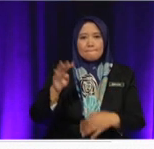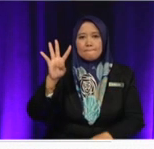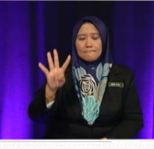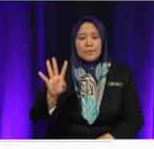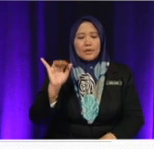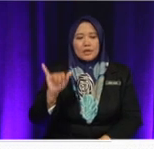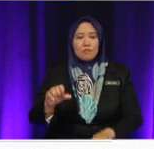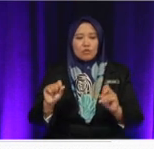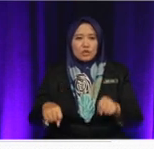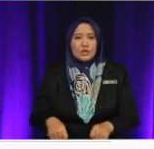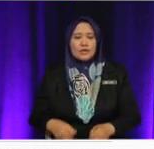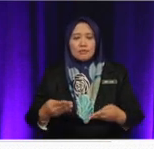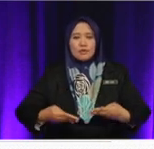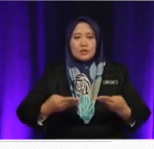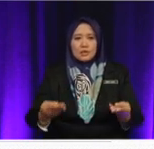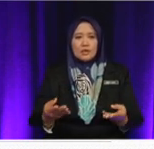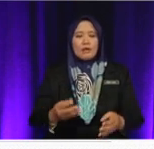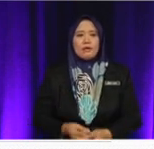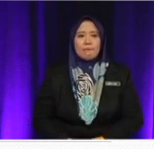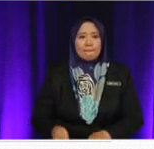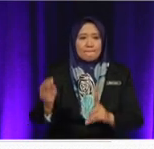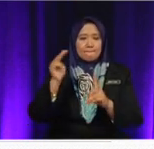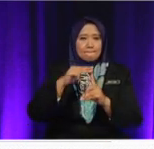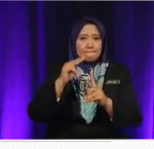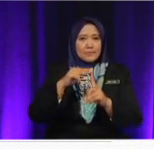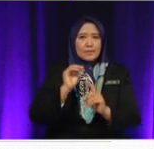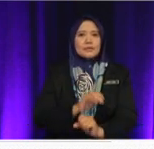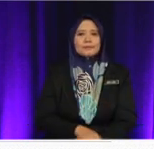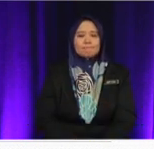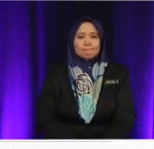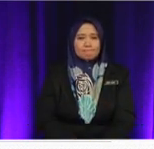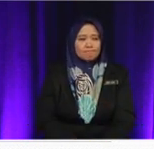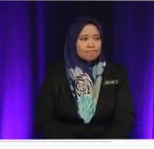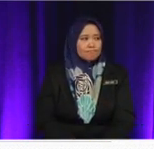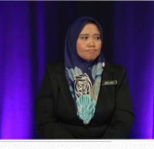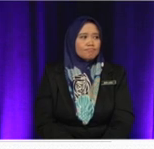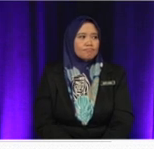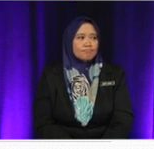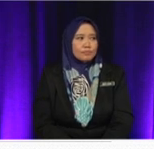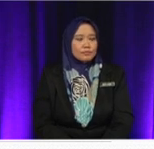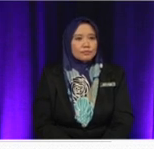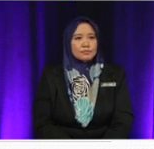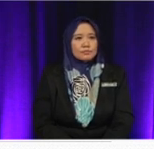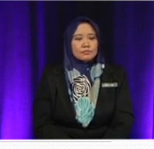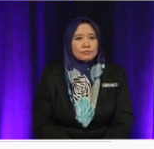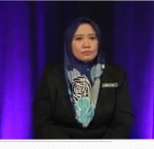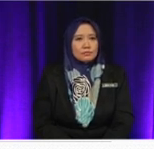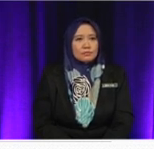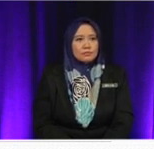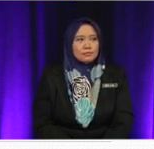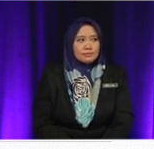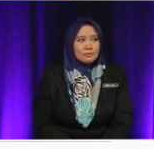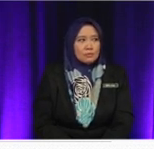boleh memberi markah. Okey, sumbang saran, analogi paksaan, lakukan, pemetaan minda dan kumpulan nominal. Aku ikut